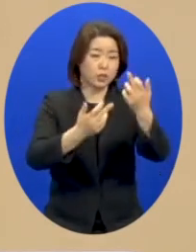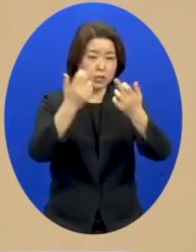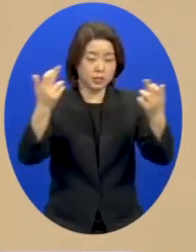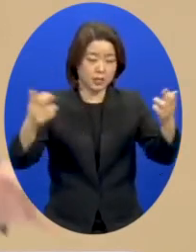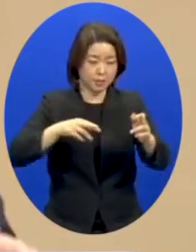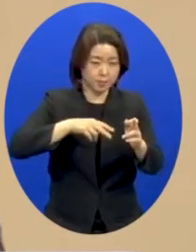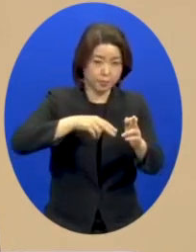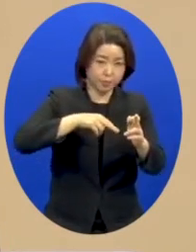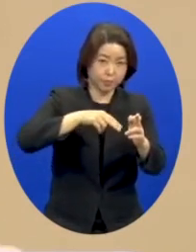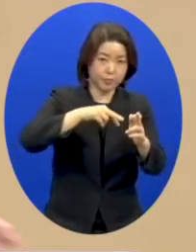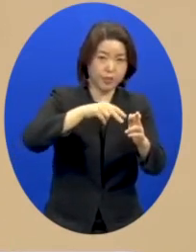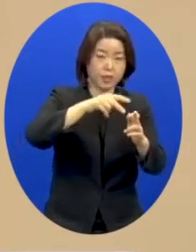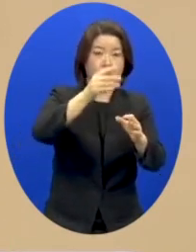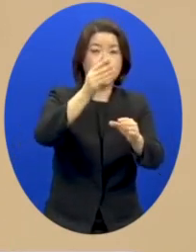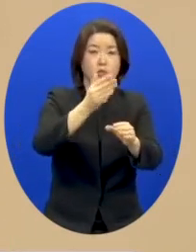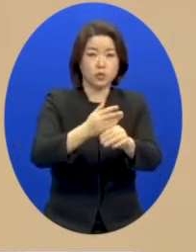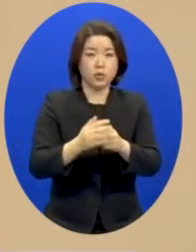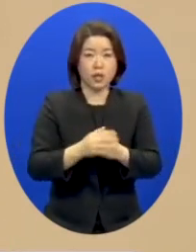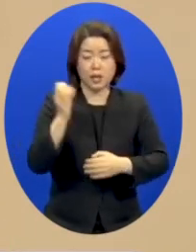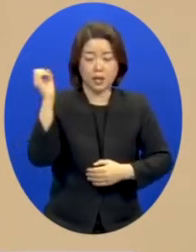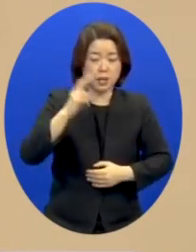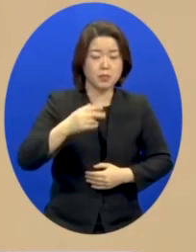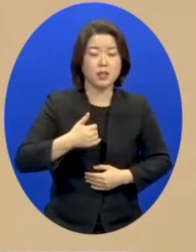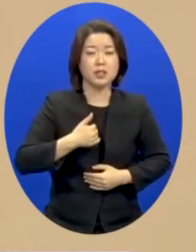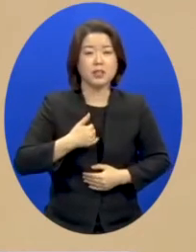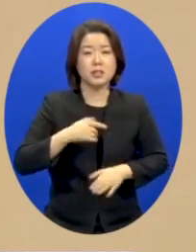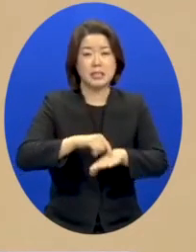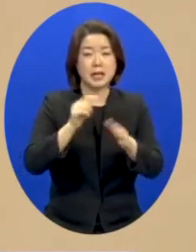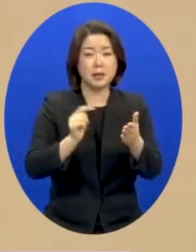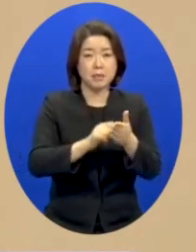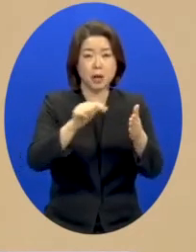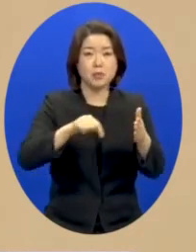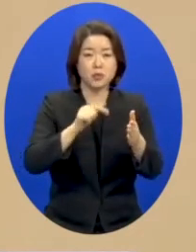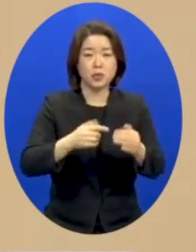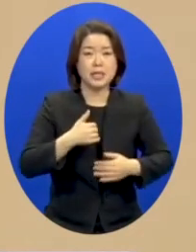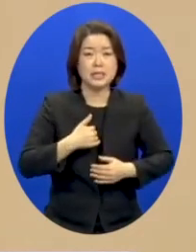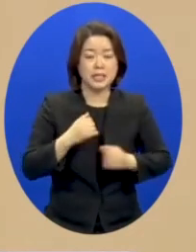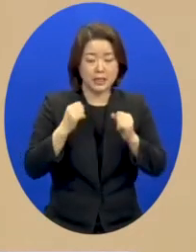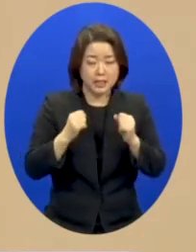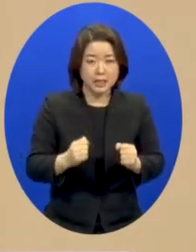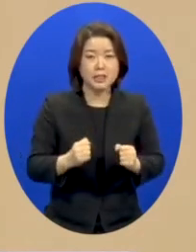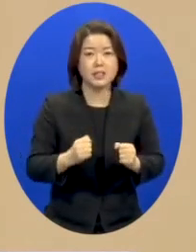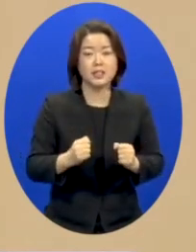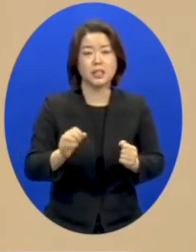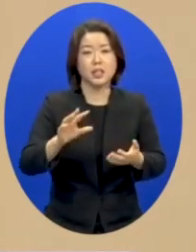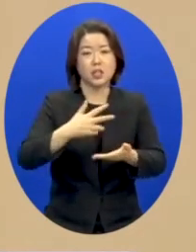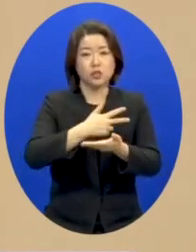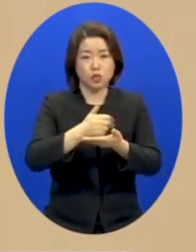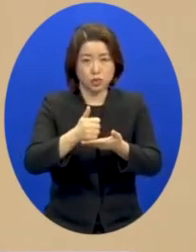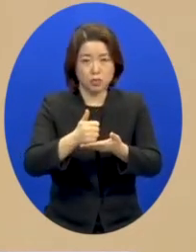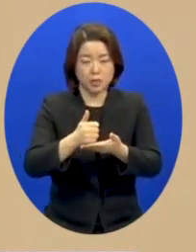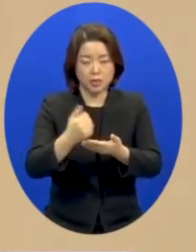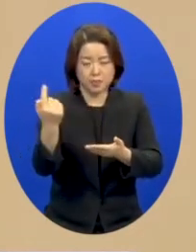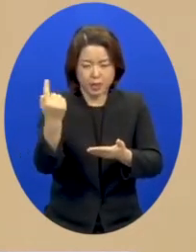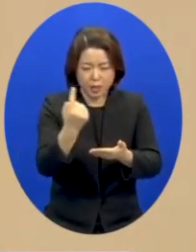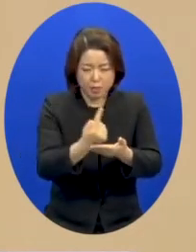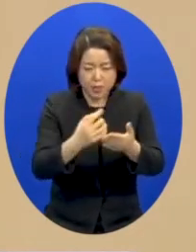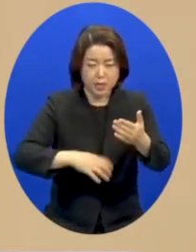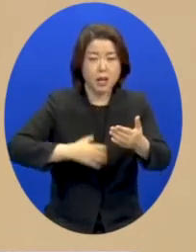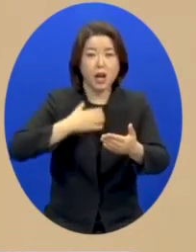등산을 하려고 올라가는데 갑자기 제 마음속에 정말 제 안에 계신 예수 그리스도의 임재하심에 대한